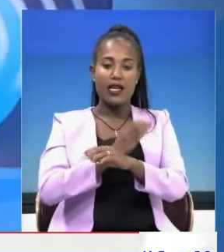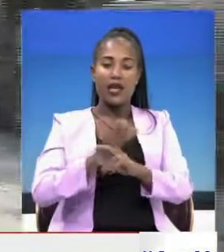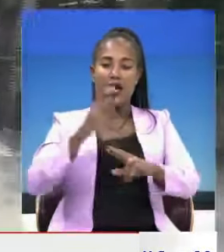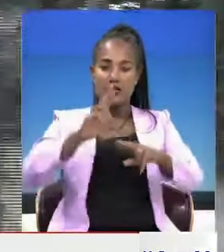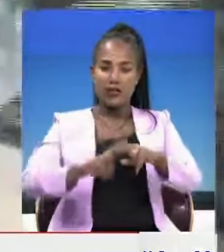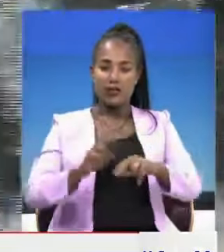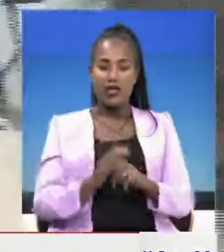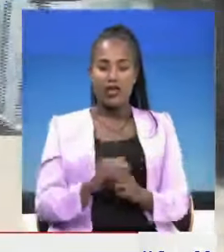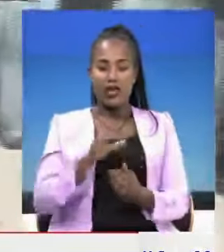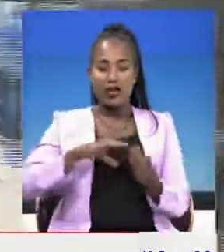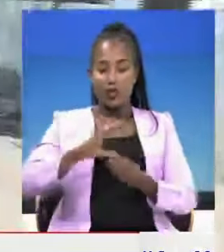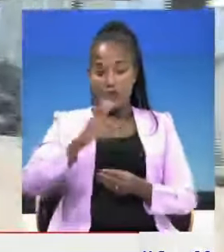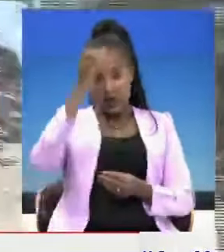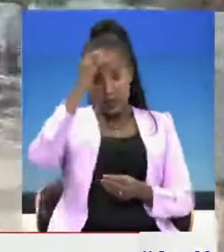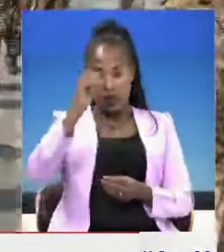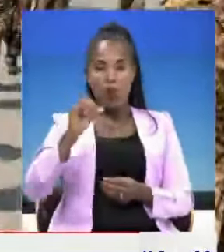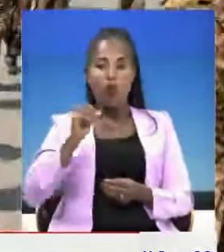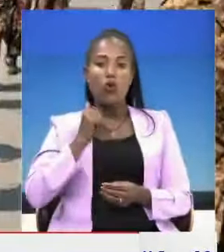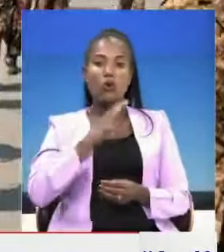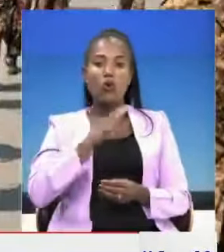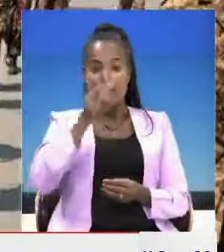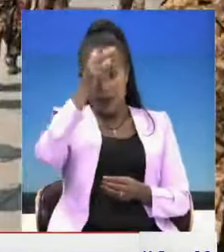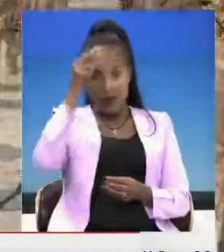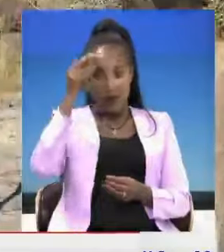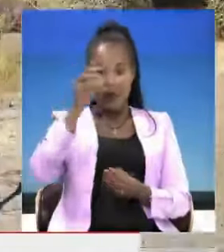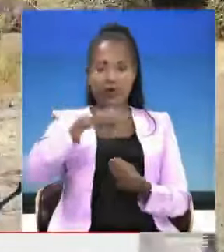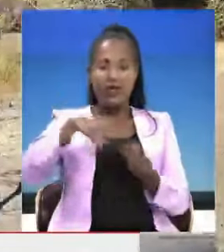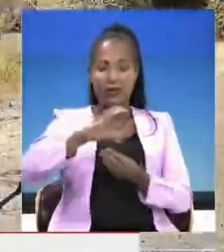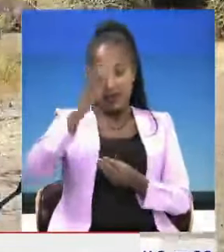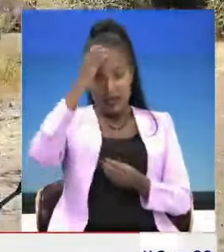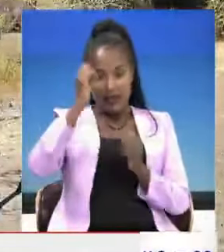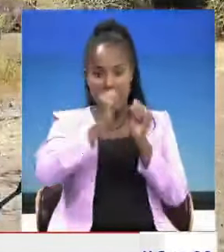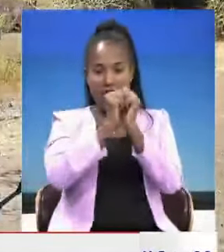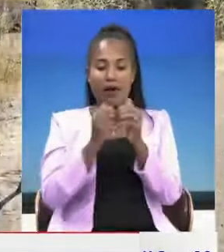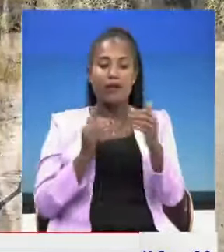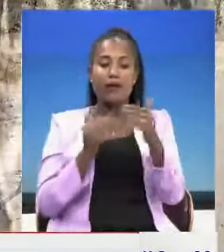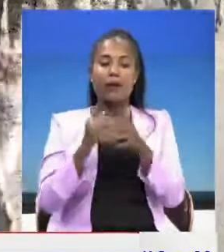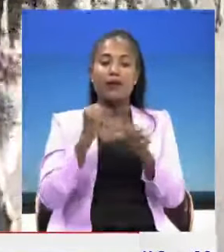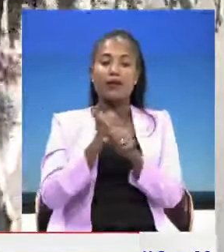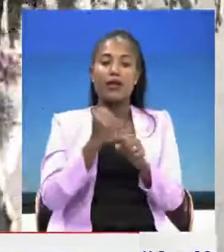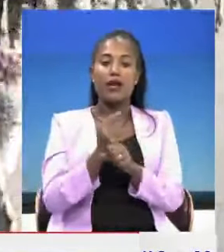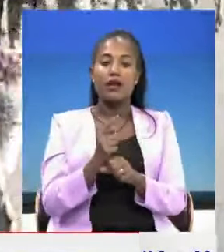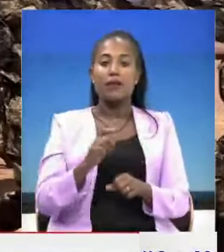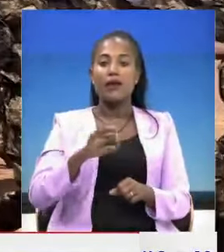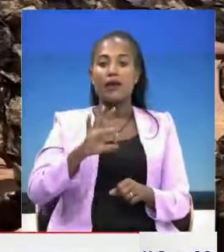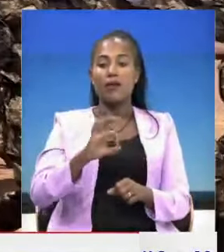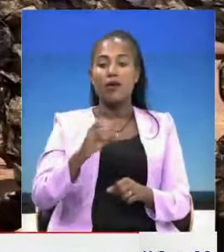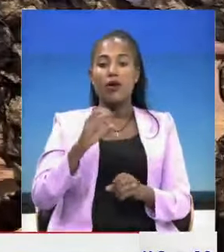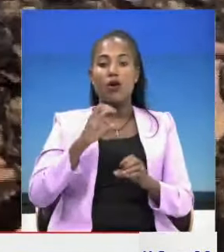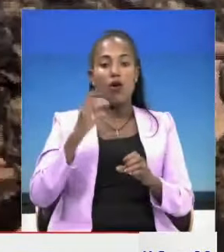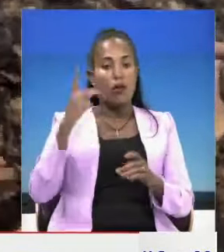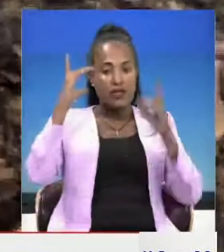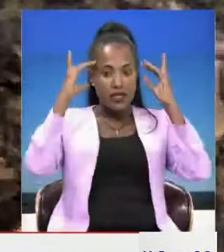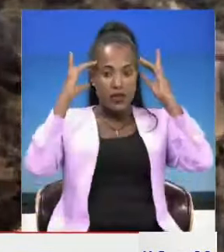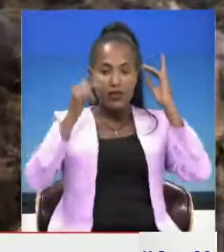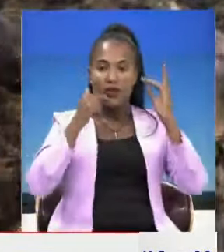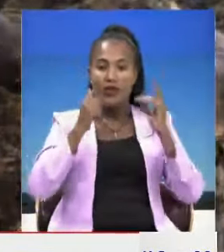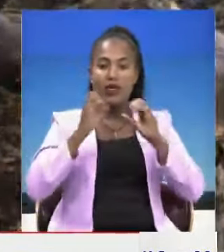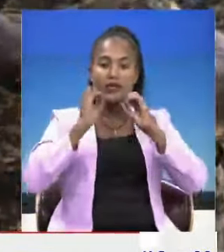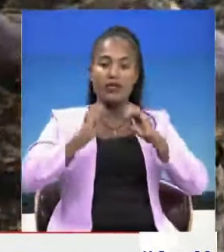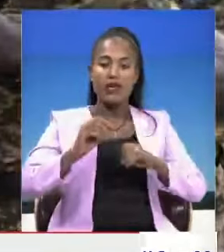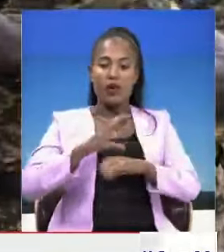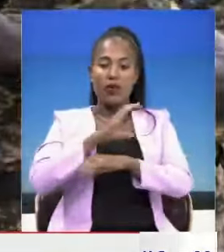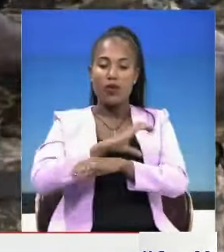አስቀምጠናል። የክልሉ መንግስት ከኦሮሚያና ከቤንሻንጉል ጉሙዝ ክልል መንግስታት ጋር በቅርበት በጋራ እየሰራ እንደሚገኝም ኮሚሽነሩ ገልጸዋል። ከጸጥታ ኃይሉ